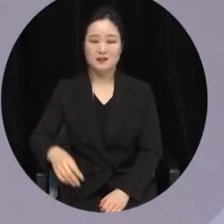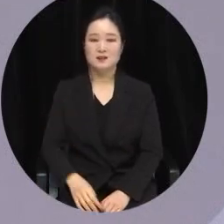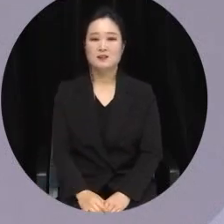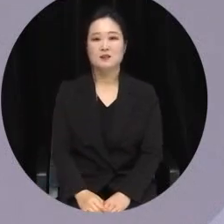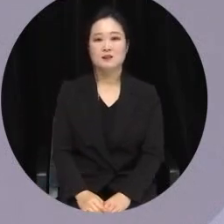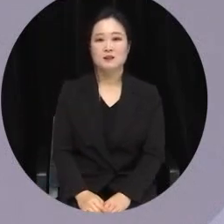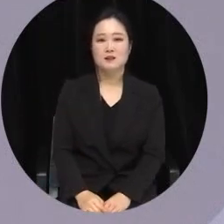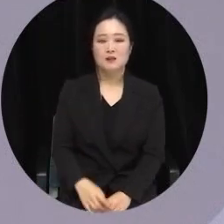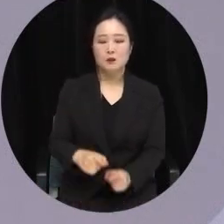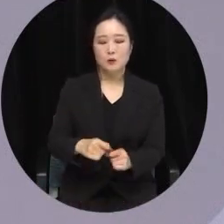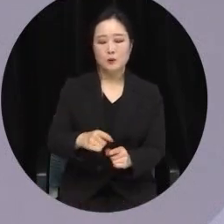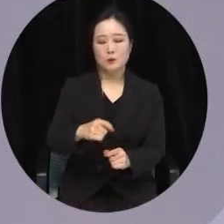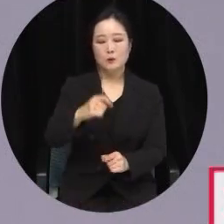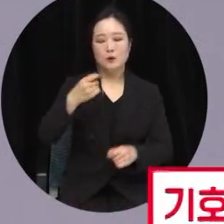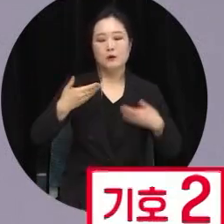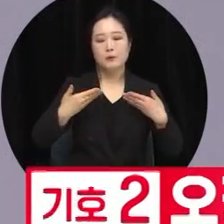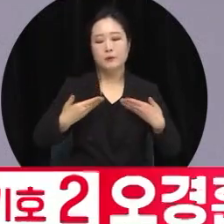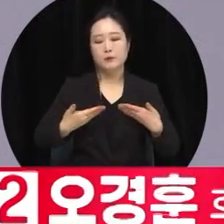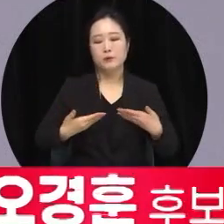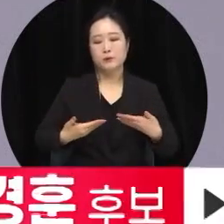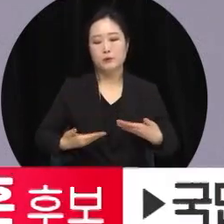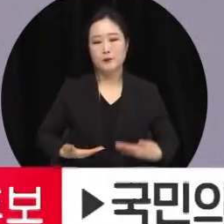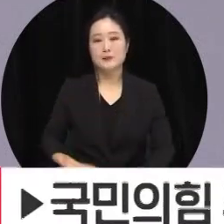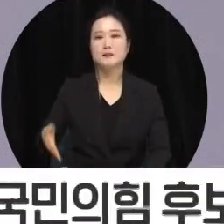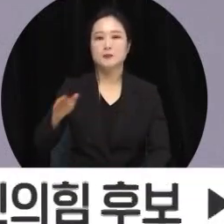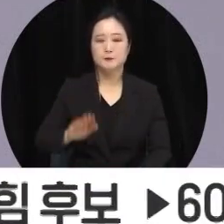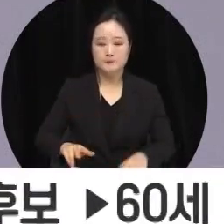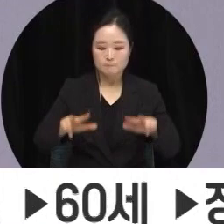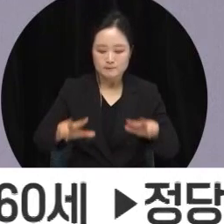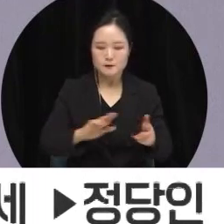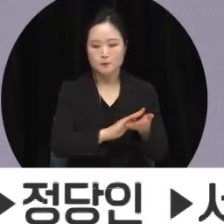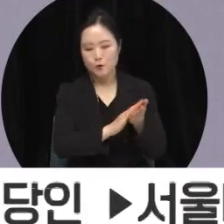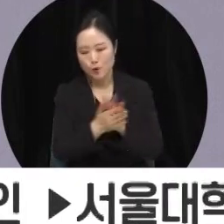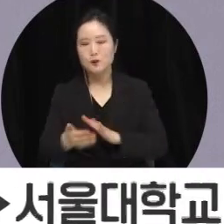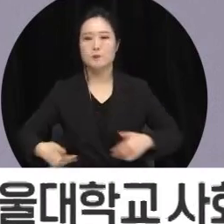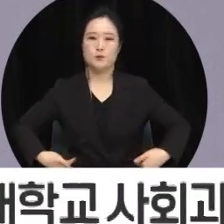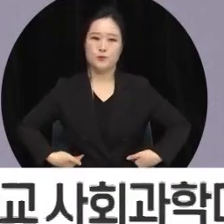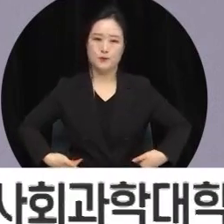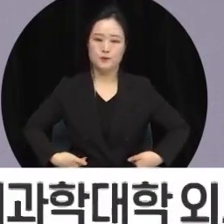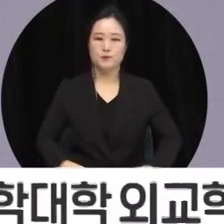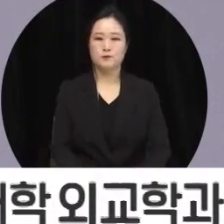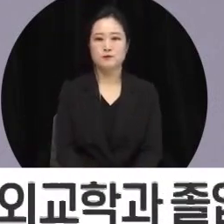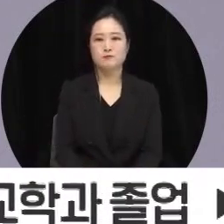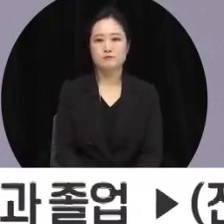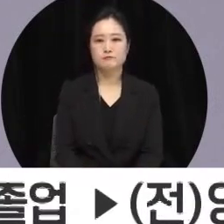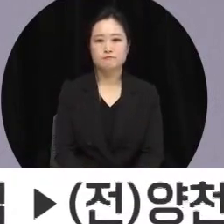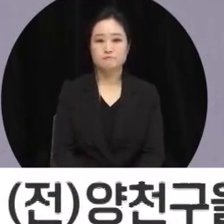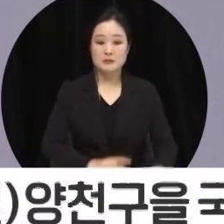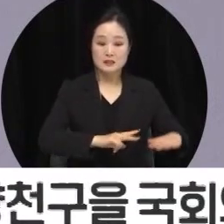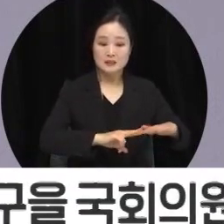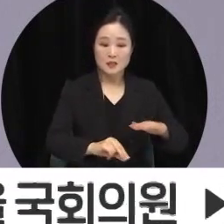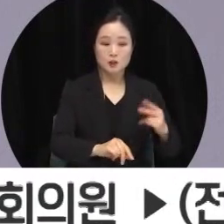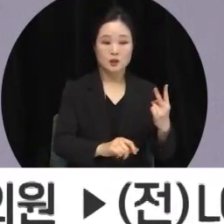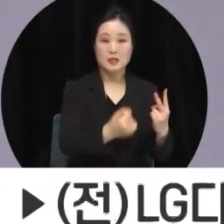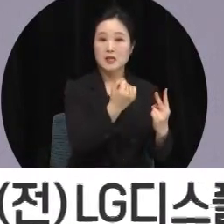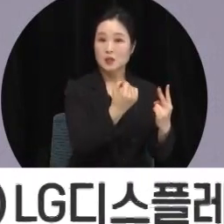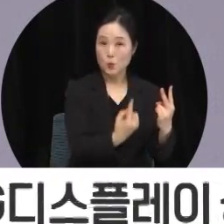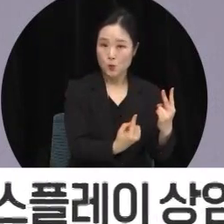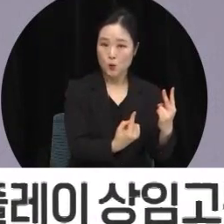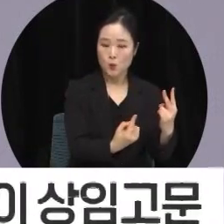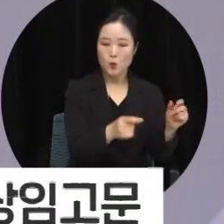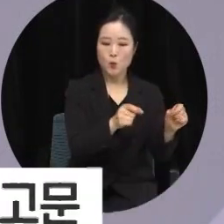계속되던 양천을에 드디어 변화의 물꼬가 트였습니다. 지하철 2호선 지선